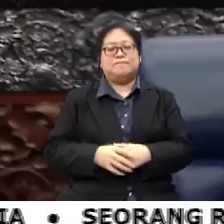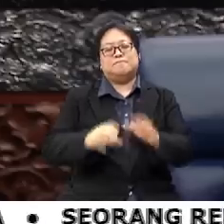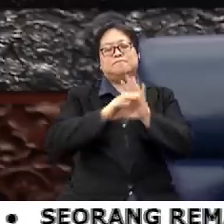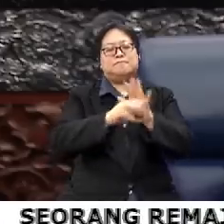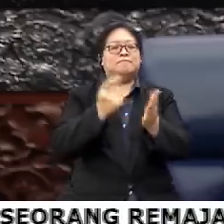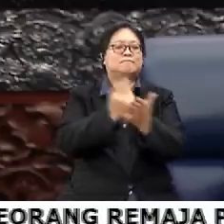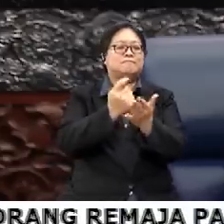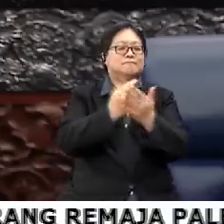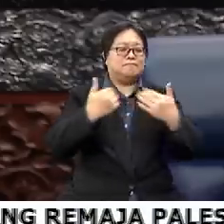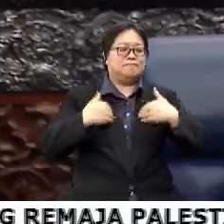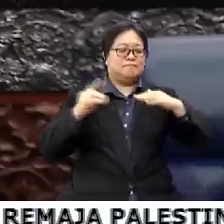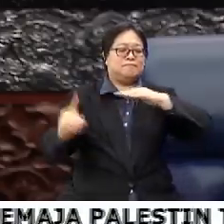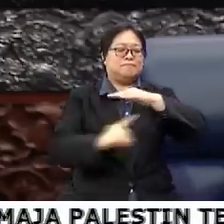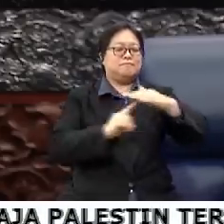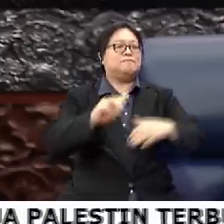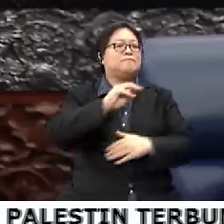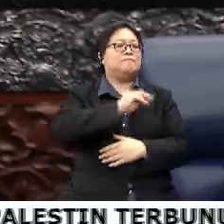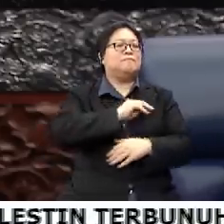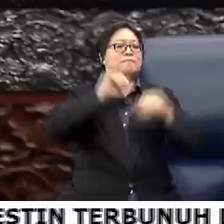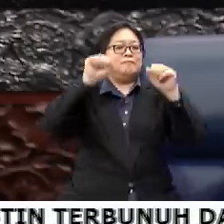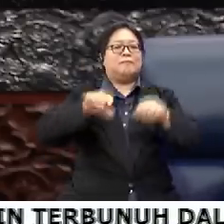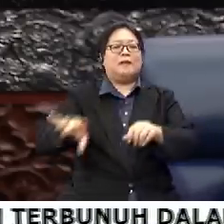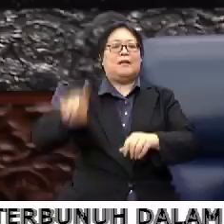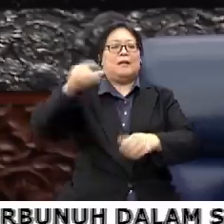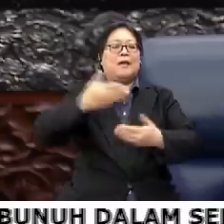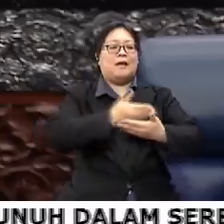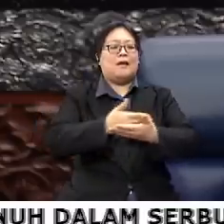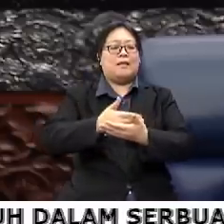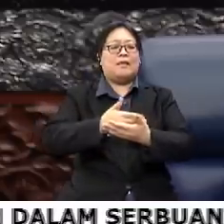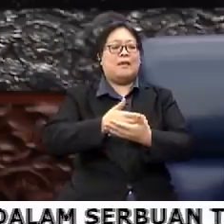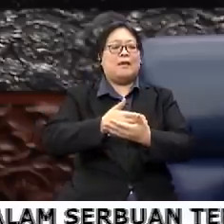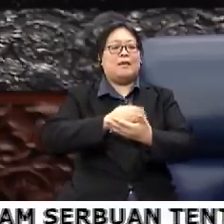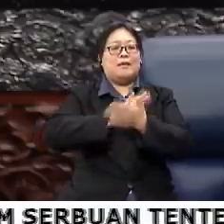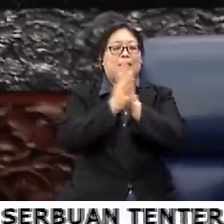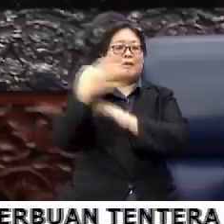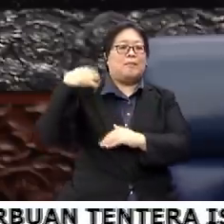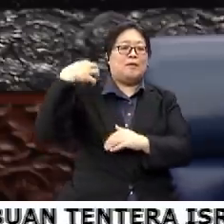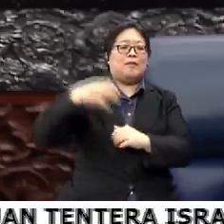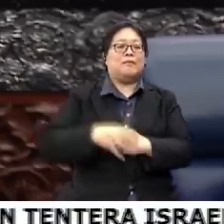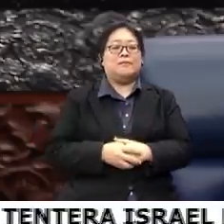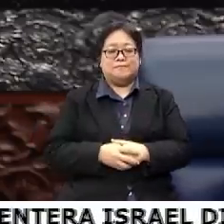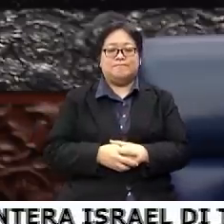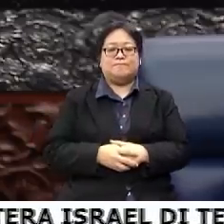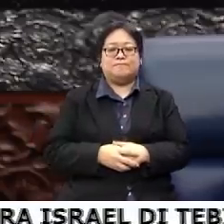Misalnya tiba-tiba ada dasar menteri-menteri boleh lantik anak beranak sebagai pegawai.